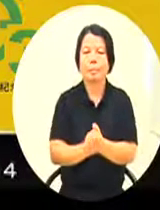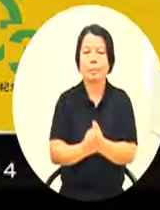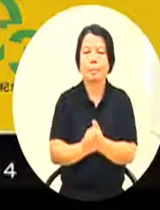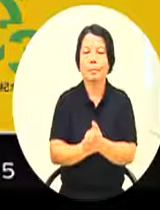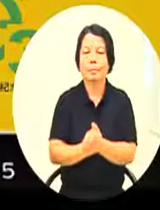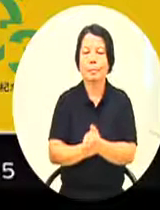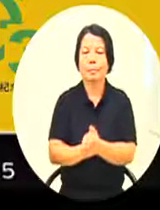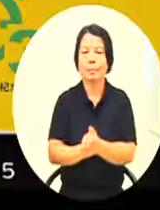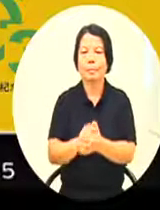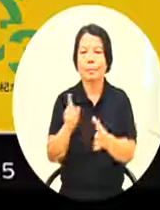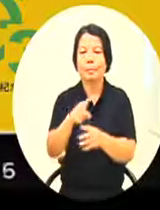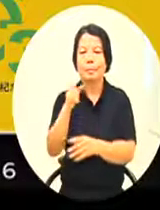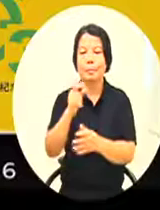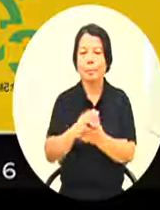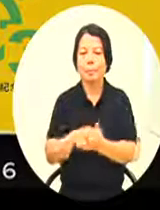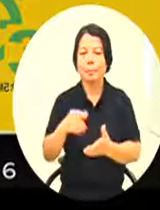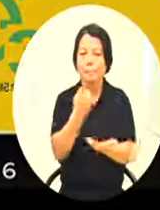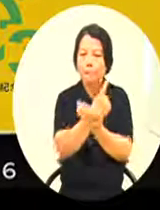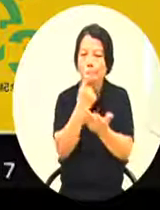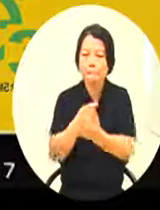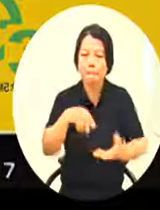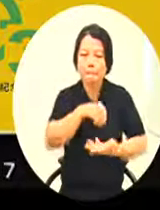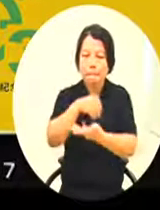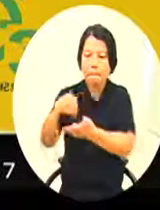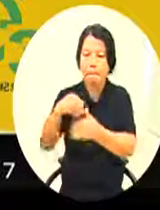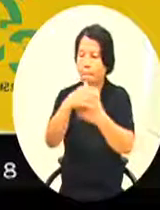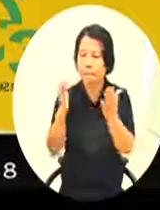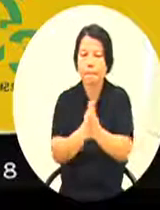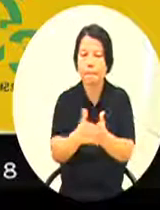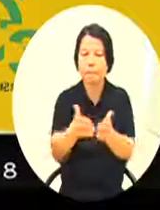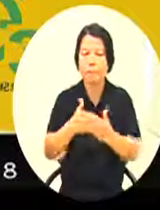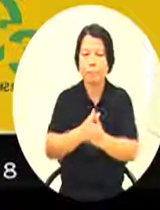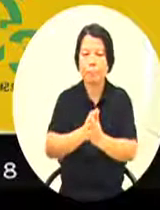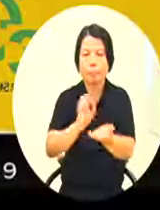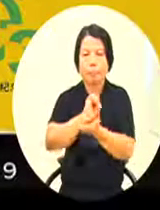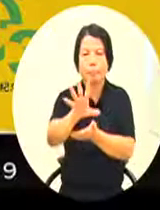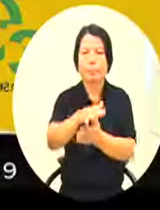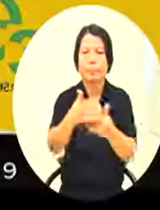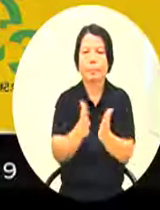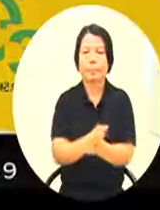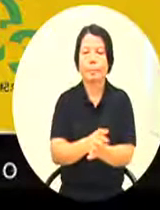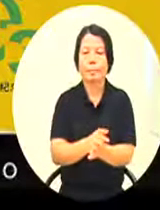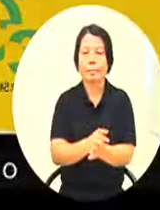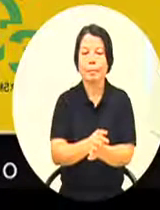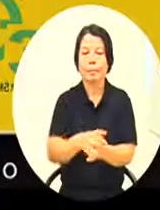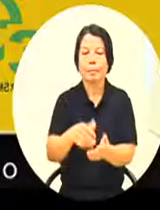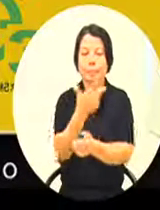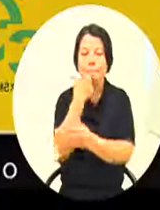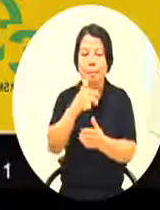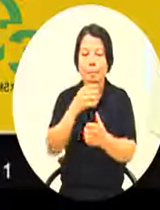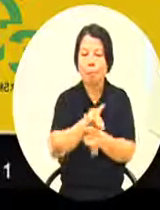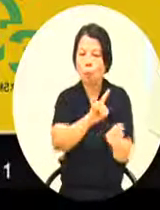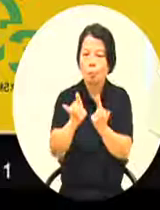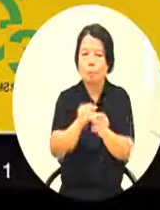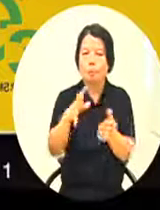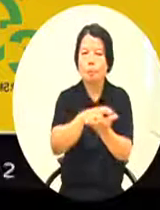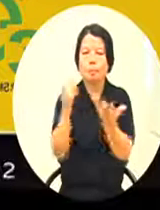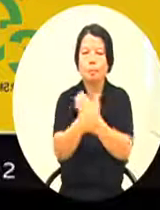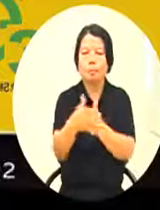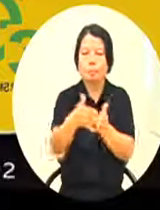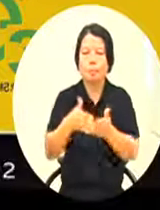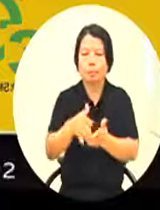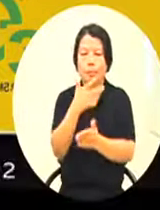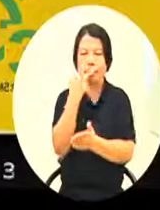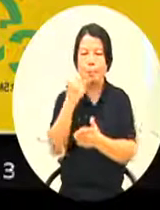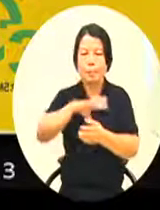都向市民来表达。当然呢，这一个拆穿谎言的懒人包没有像市政府